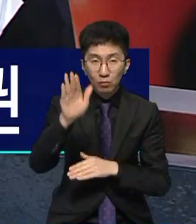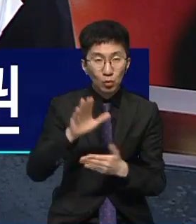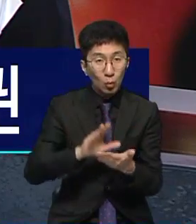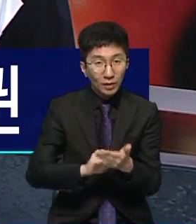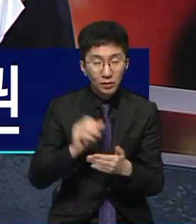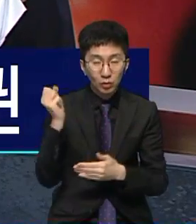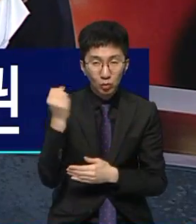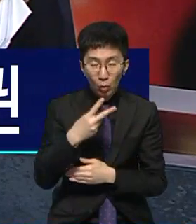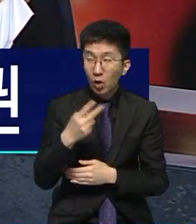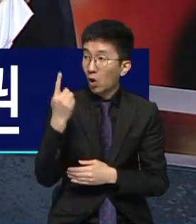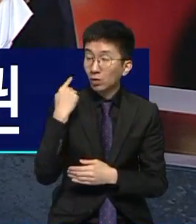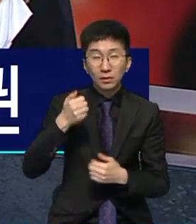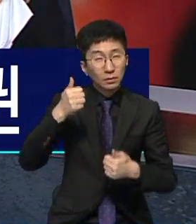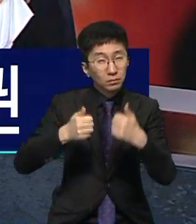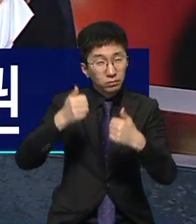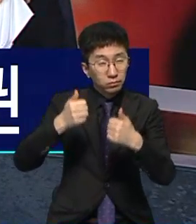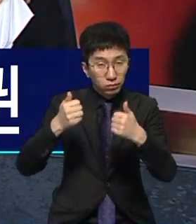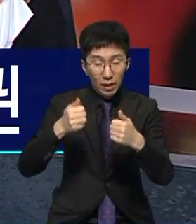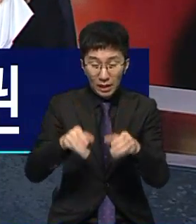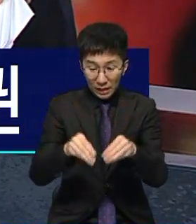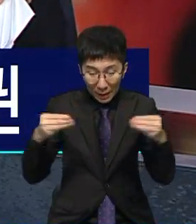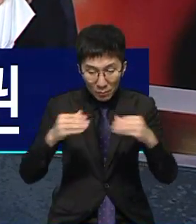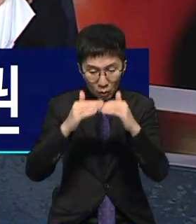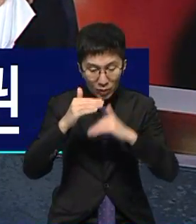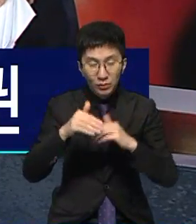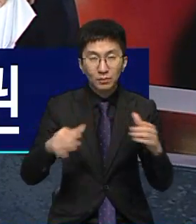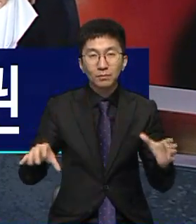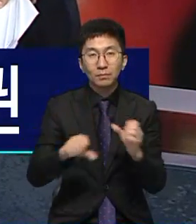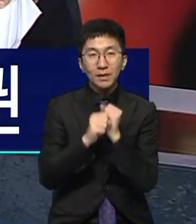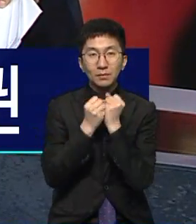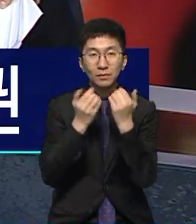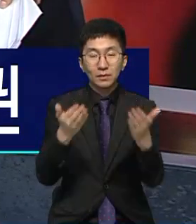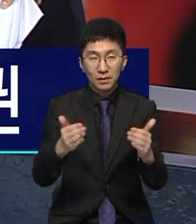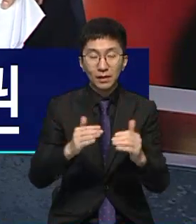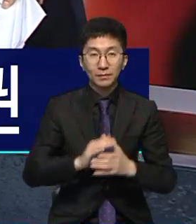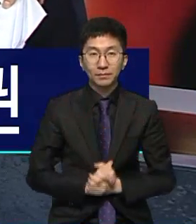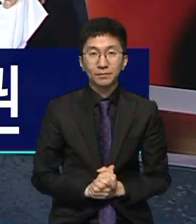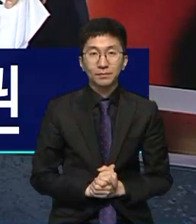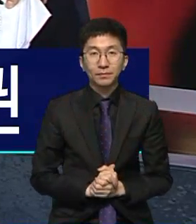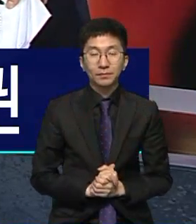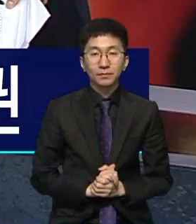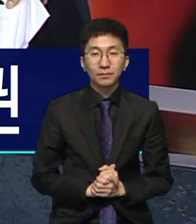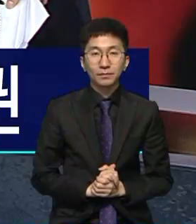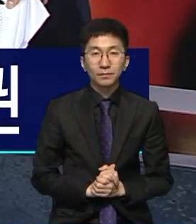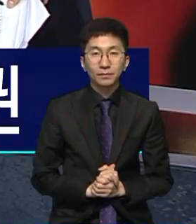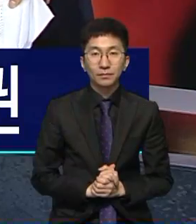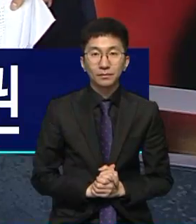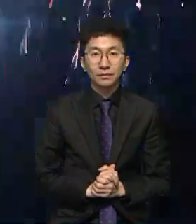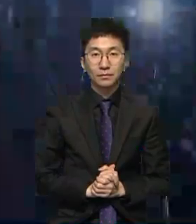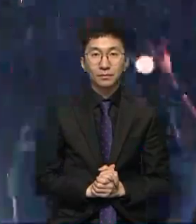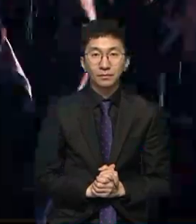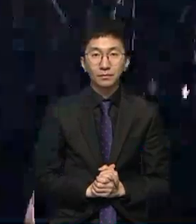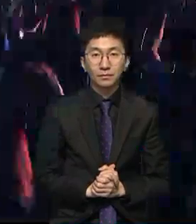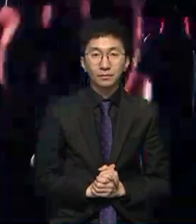또 어제 치열했던 개표 과정까지 자세히 전해드리겠습니다. 첫 소식 엄민재 기자입니다.